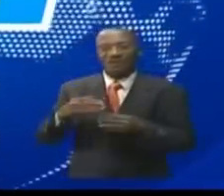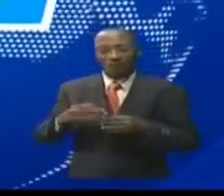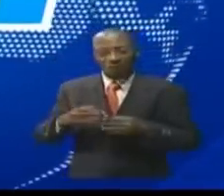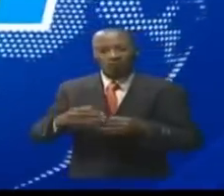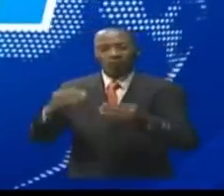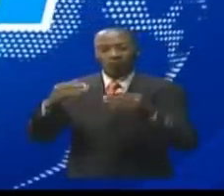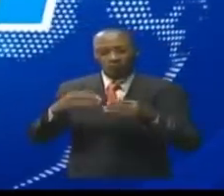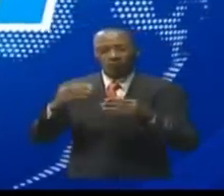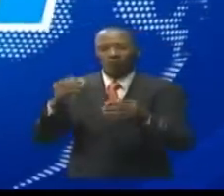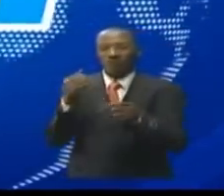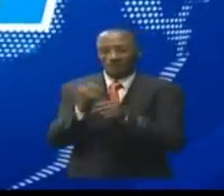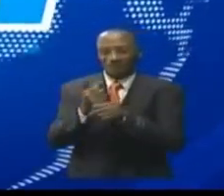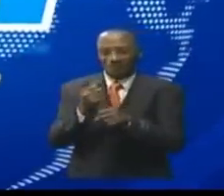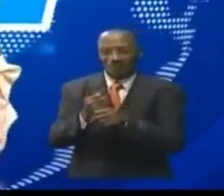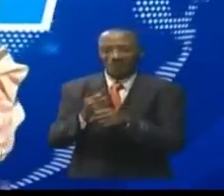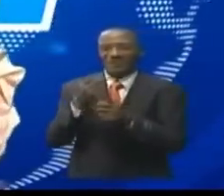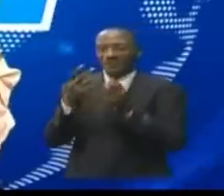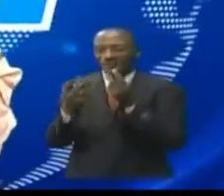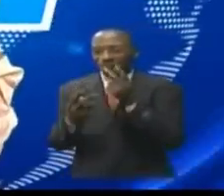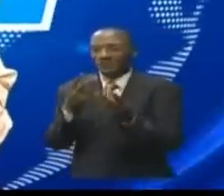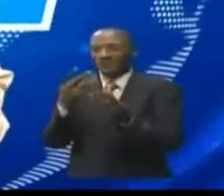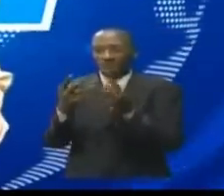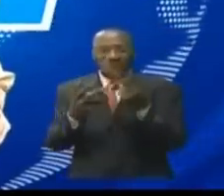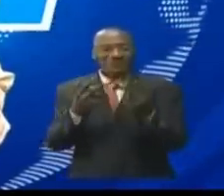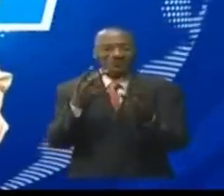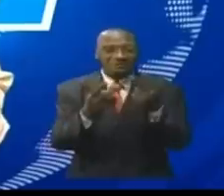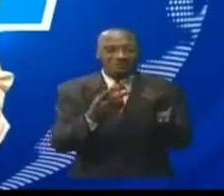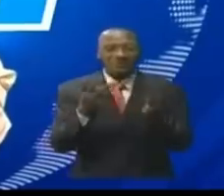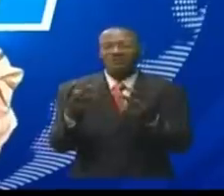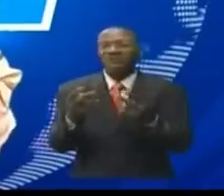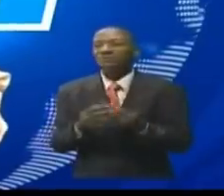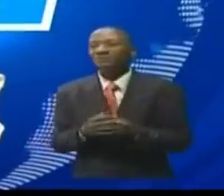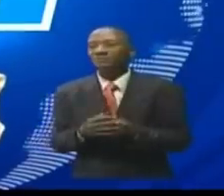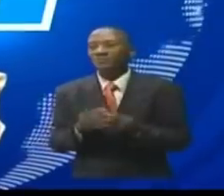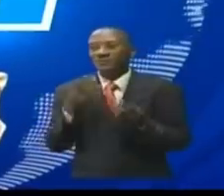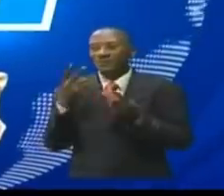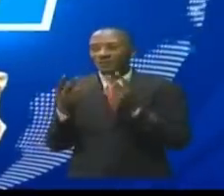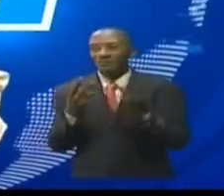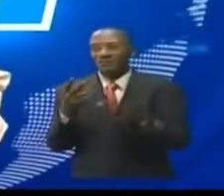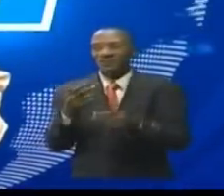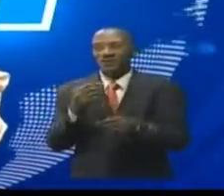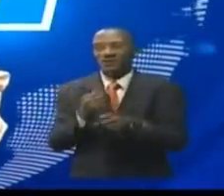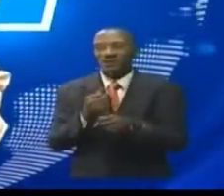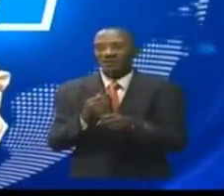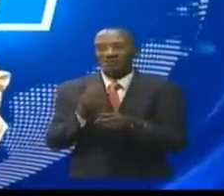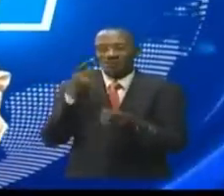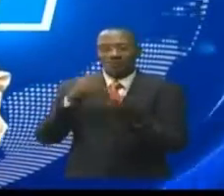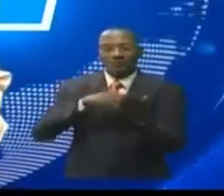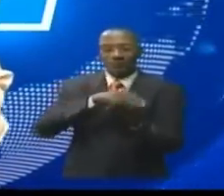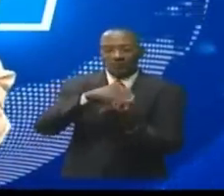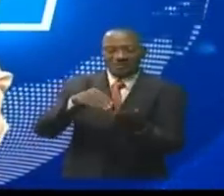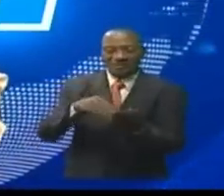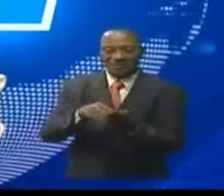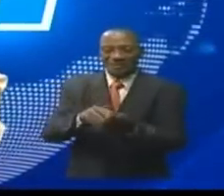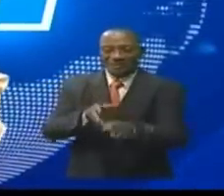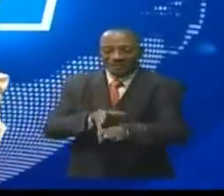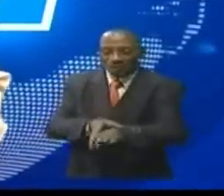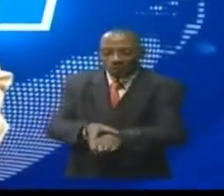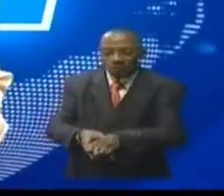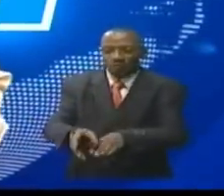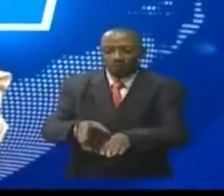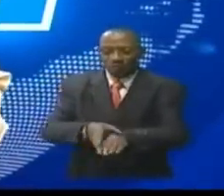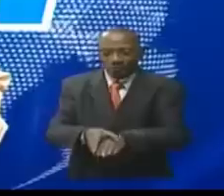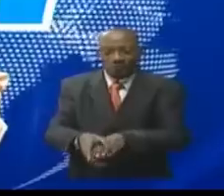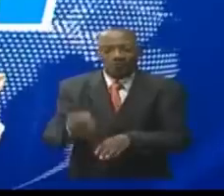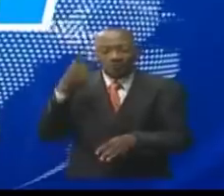à Lubumbashi. Le week-end dernier, elle a inspecté les travaux de construction d'un centre orthopédique en charge des